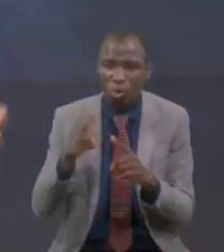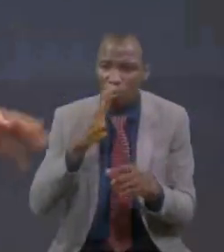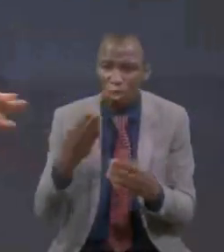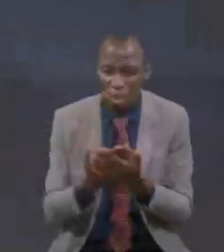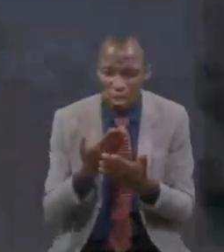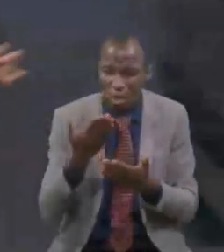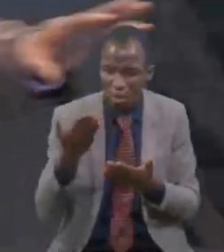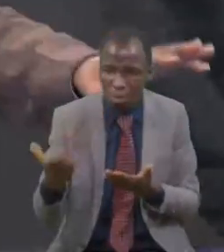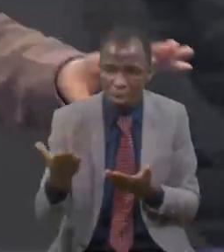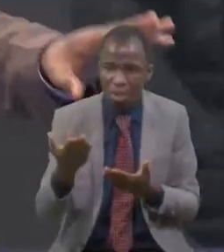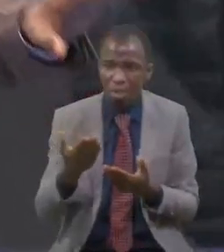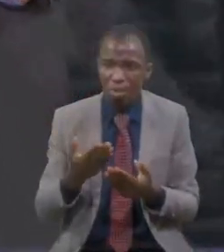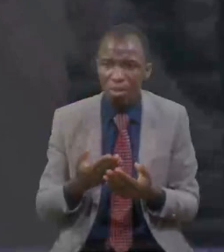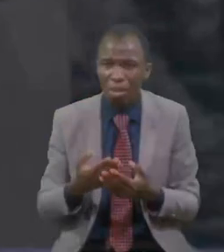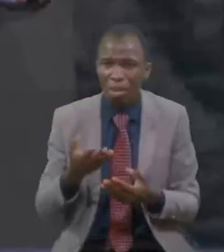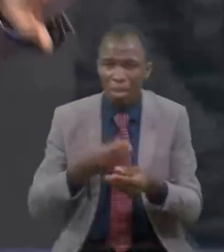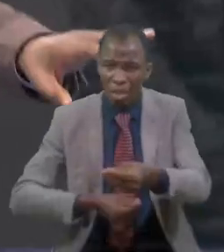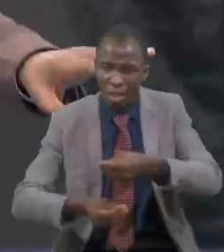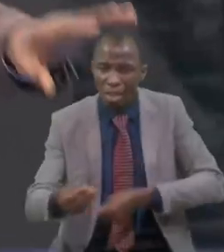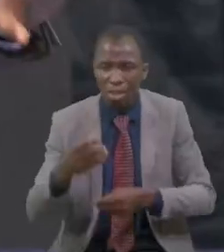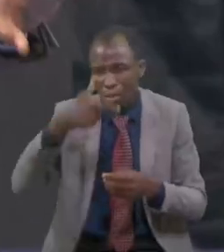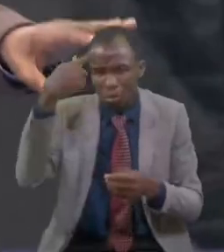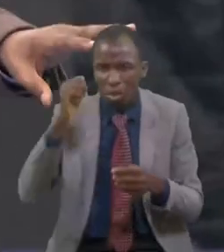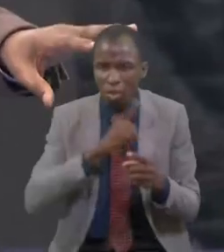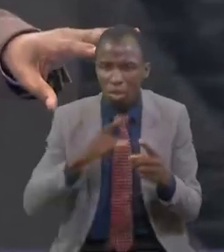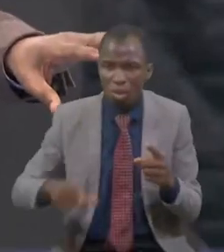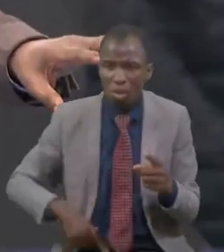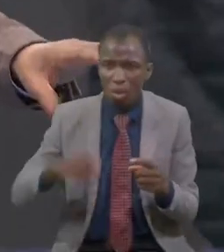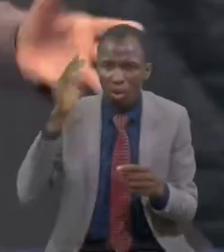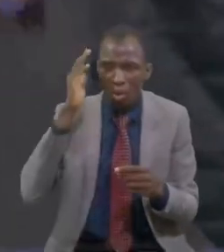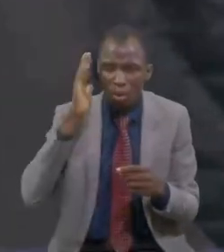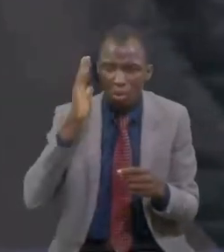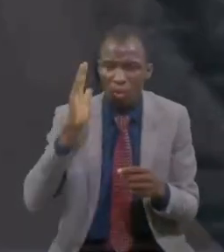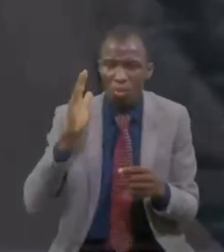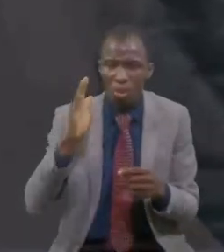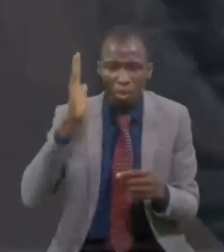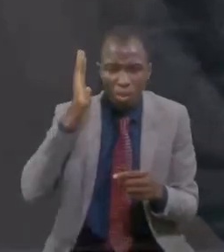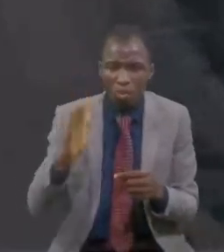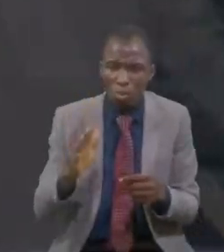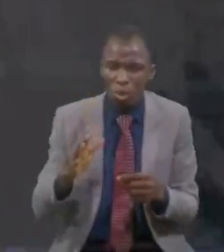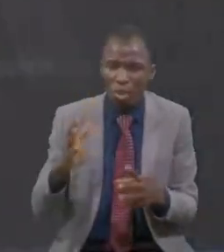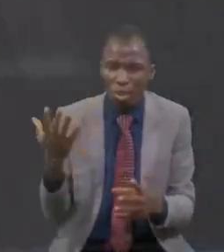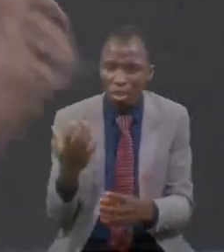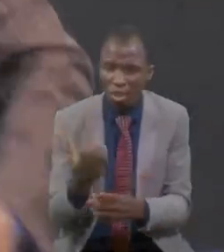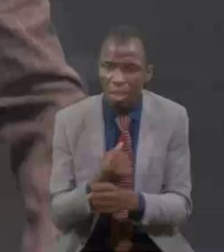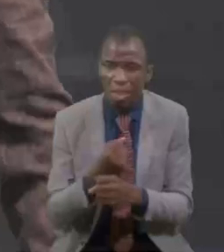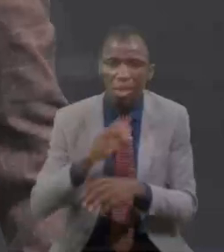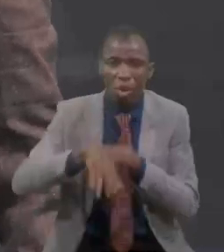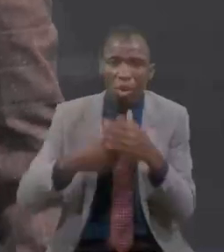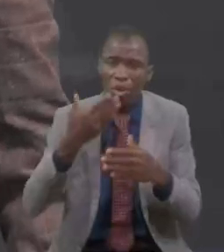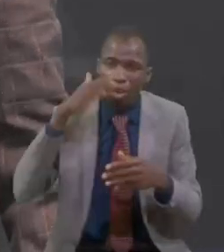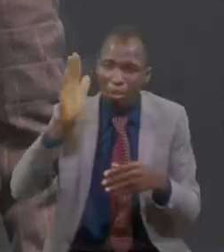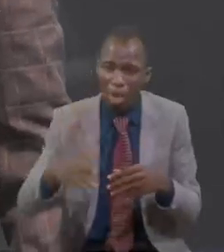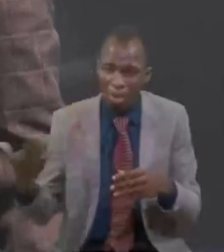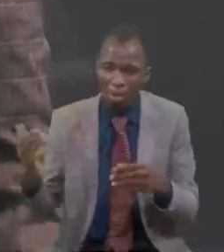une transaction parce que le Seigneur va prendre la mauvaise choses que vous avez faite il